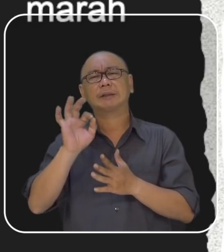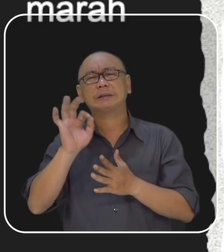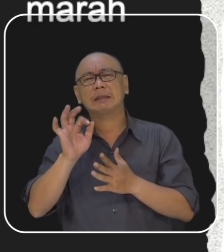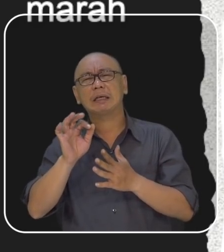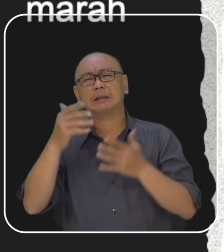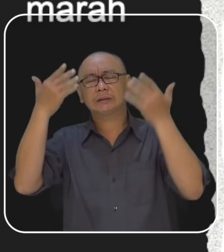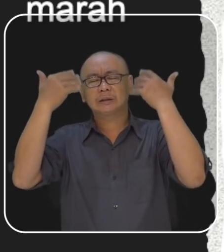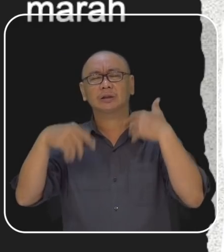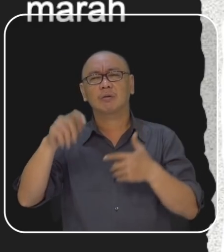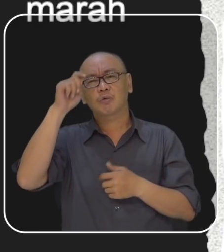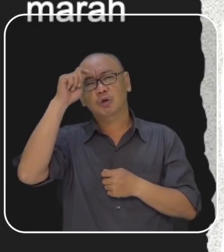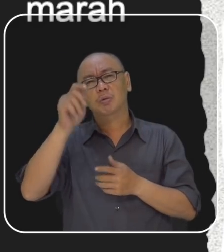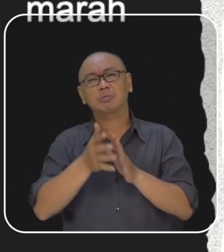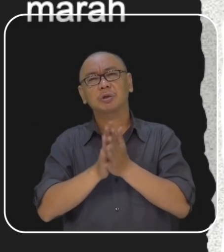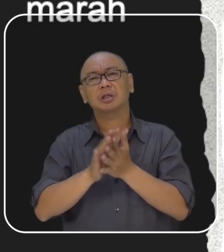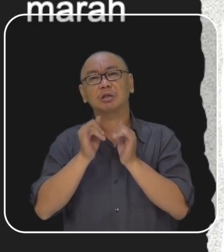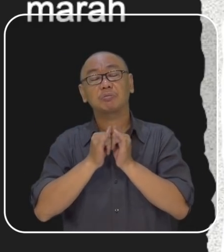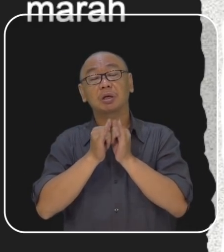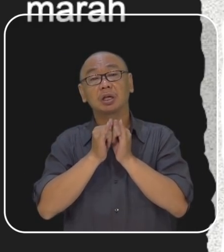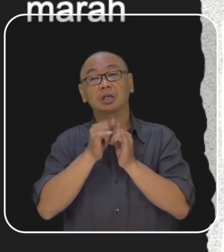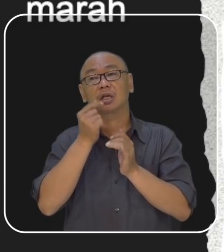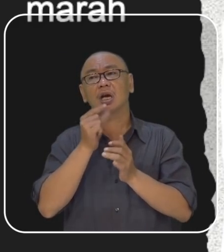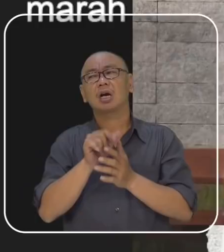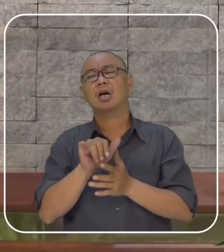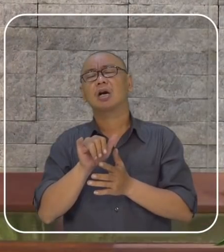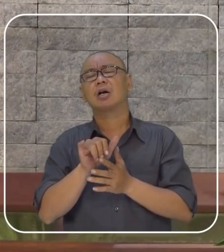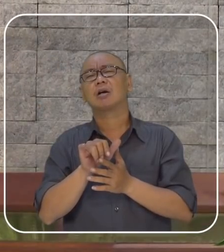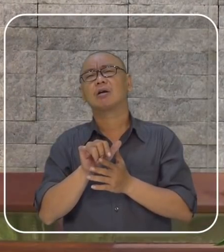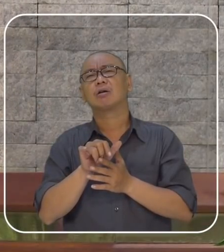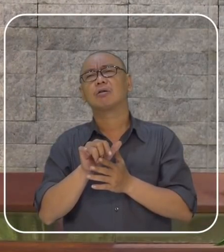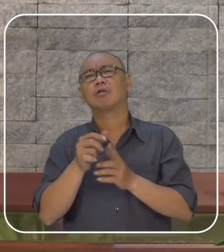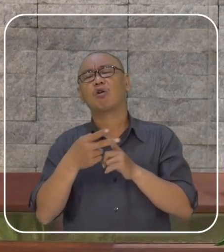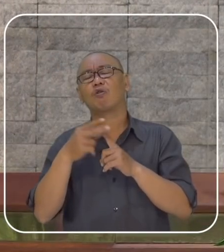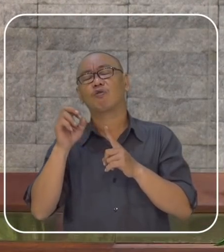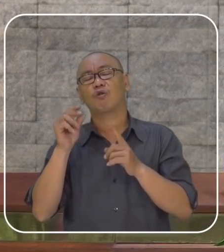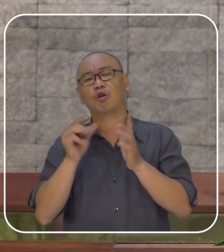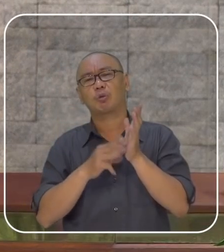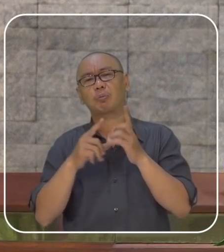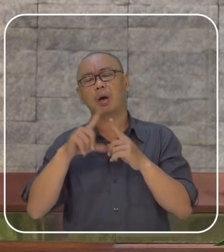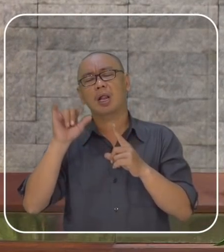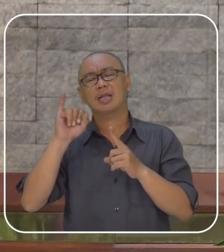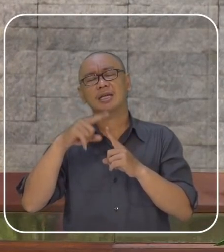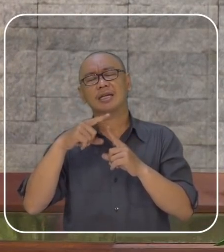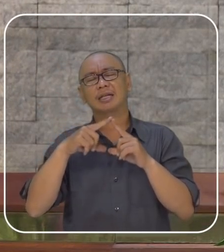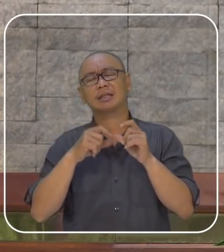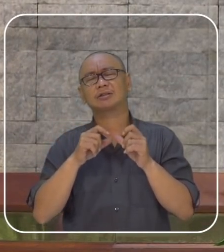menjadikan ibadah yang hanya formalitas belaka. Doa-doa yang tadinya